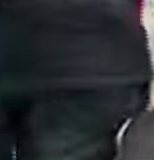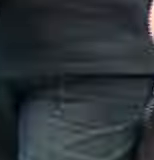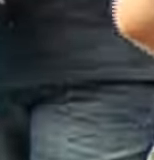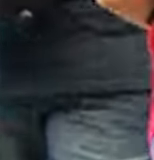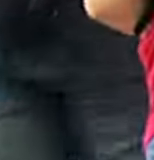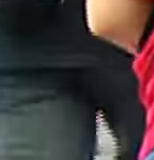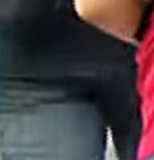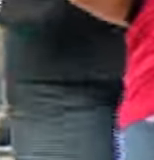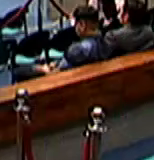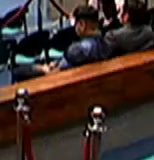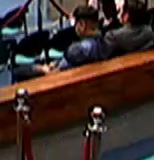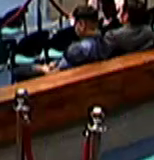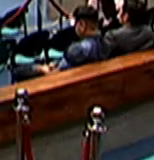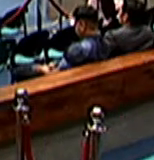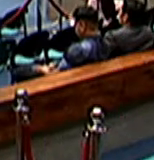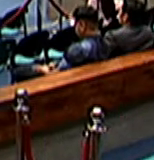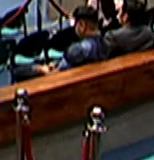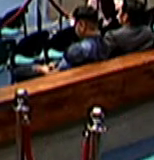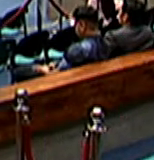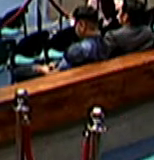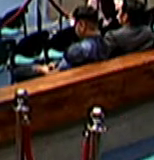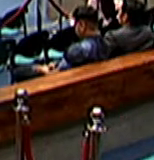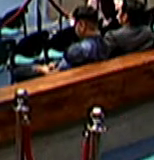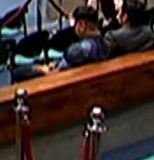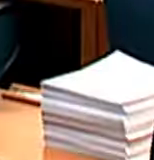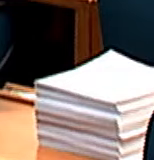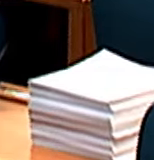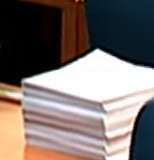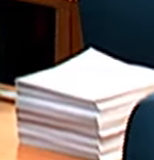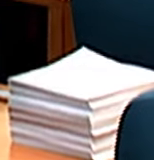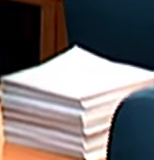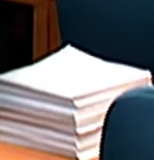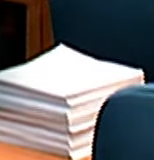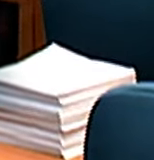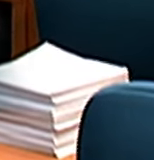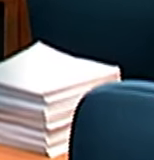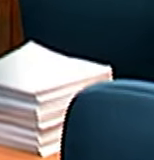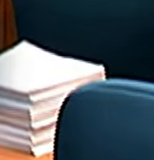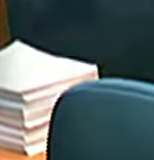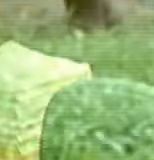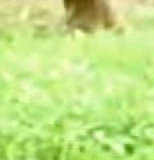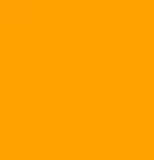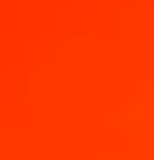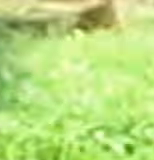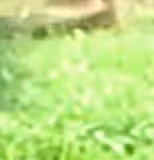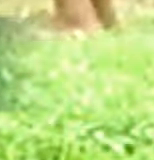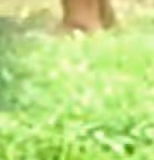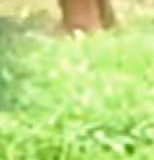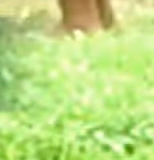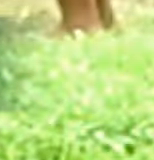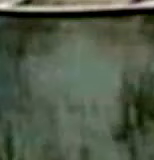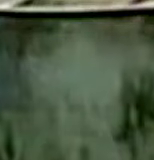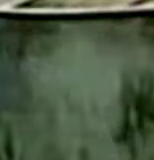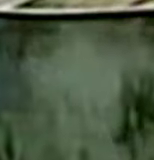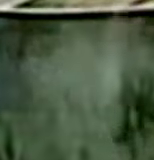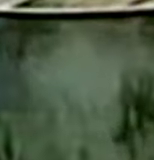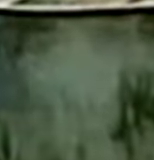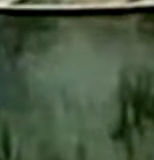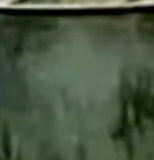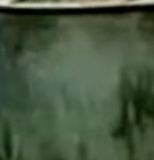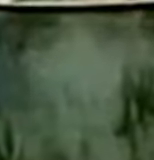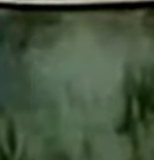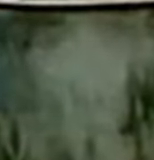ang charter change ayon sa pinakahuling survey ng Okta Research. At ito, isa pang survey ha, bilang na mga nagugutom na pamilyang